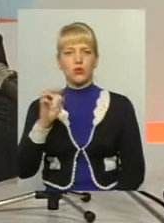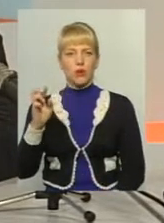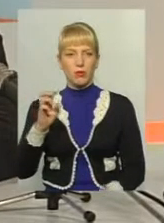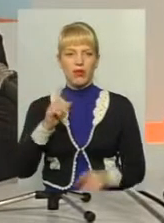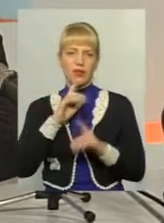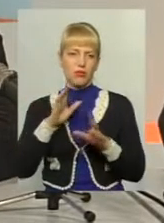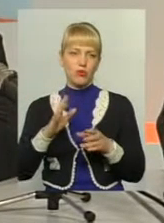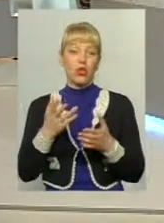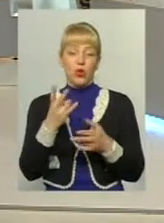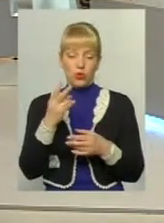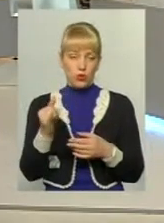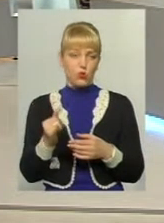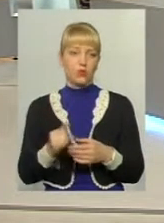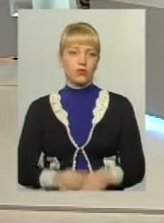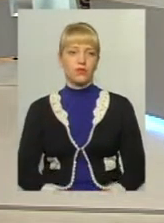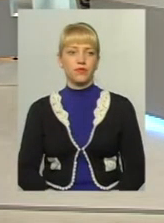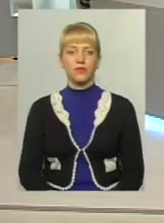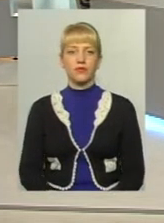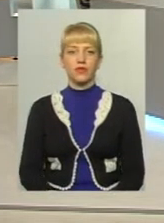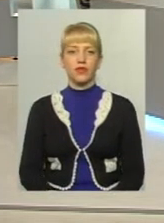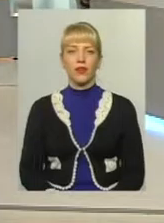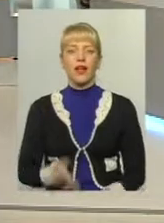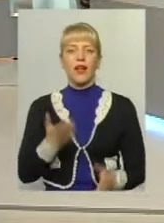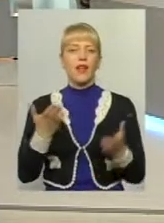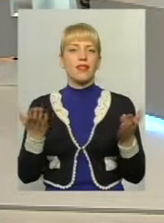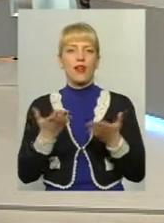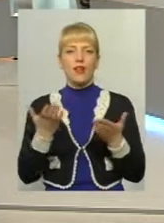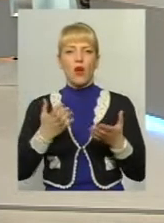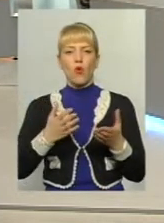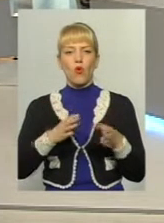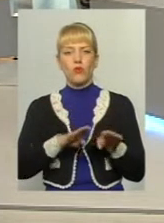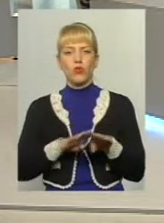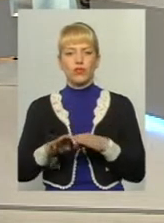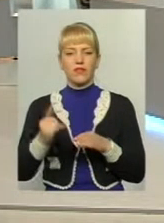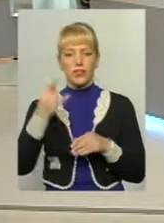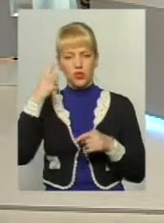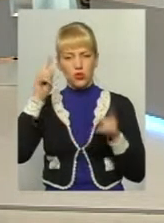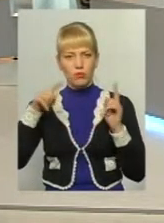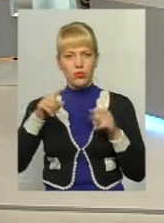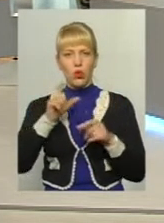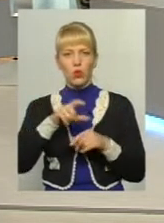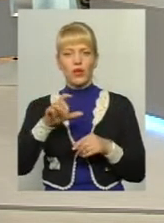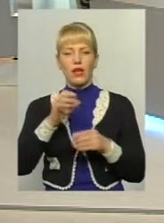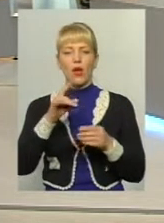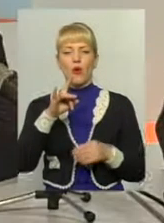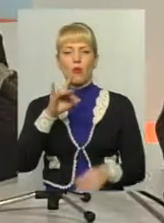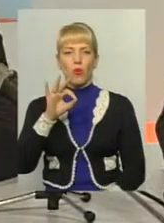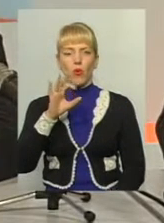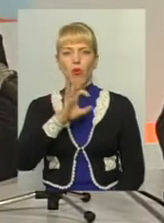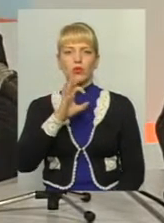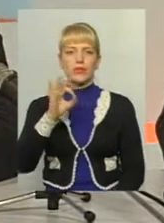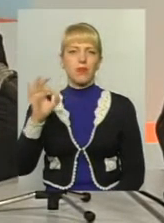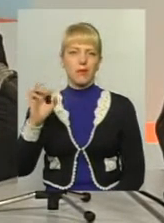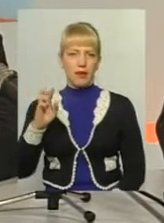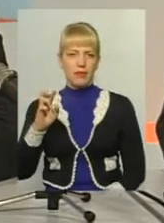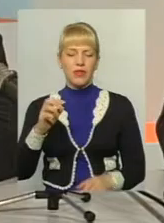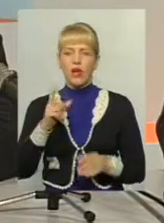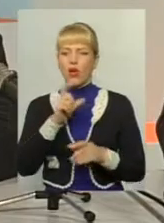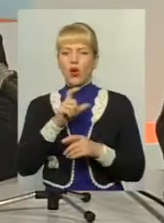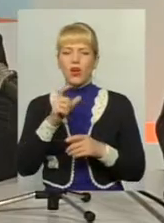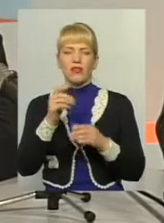той будинок давним-давно знаходиться в їхній спільній власності. Просто вони про це не знають або не хочуть знати по тим чи іншим причинам, або вони думають, якщо